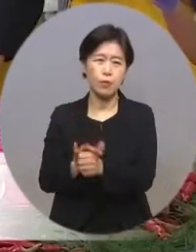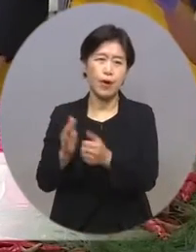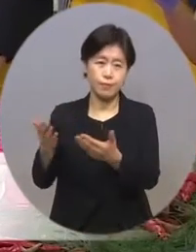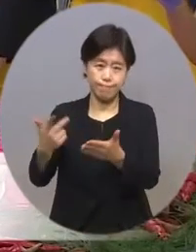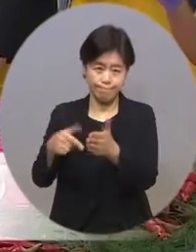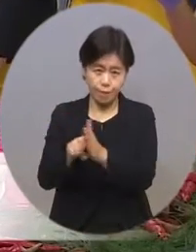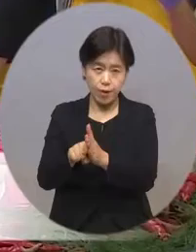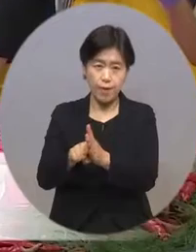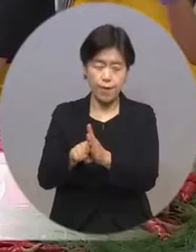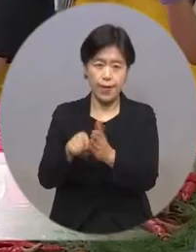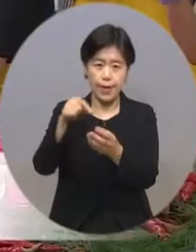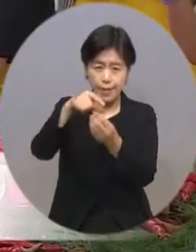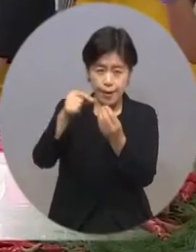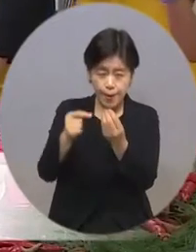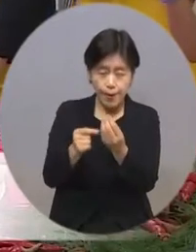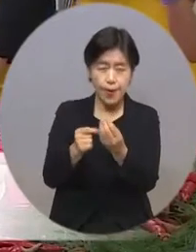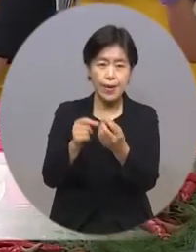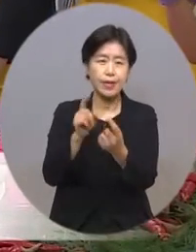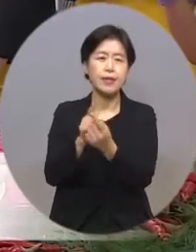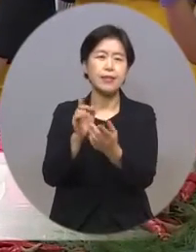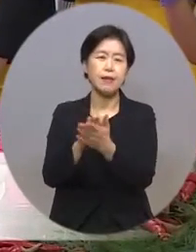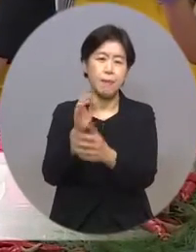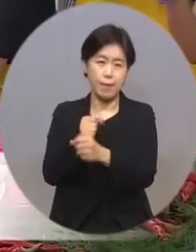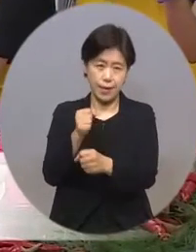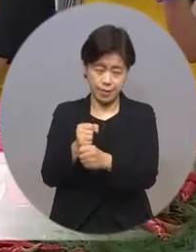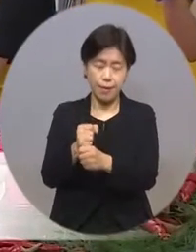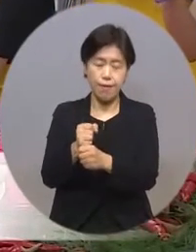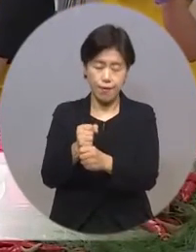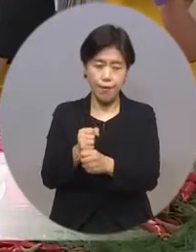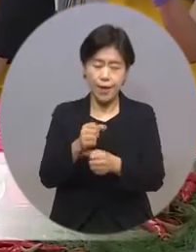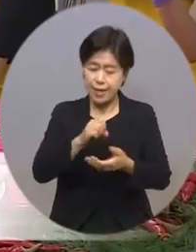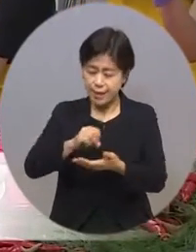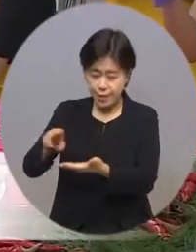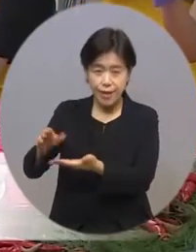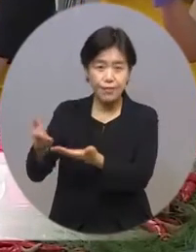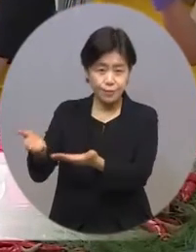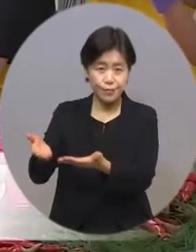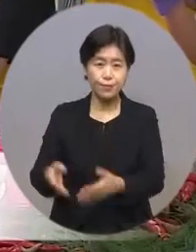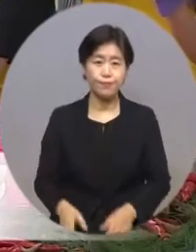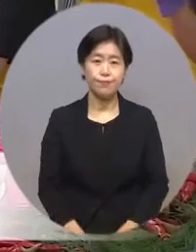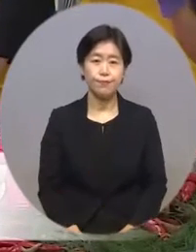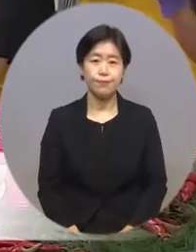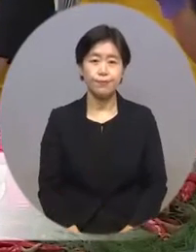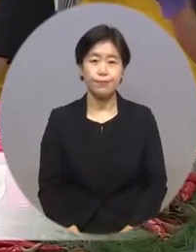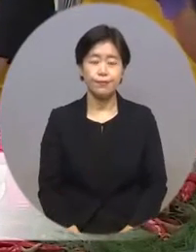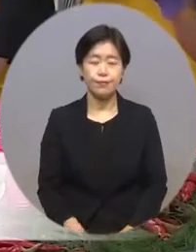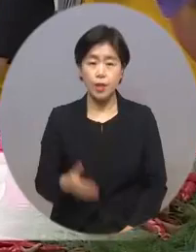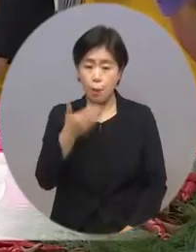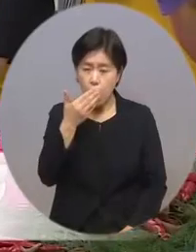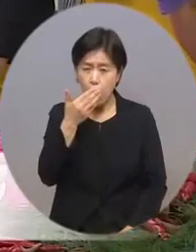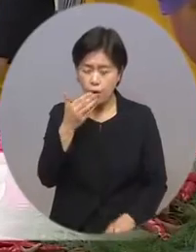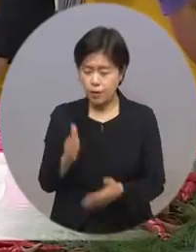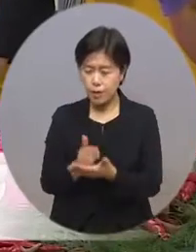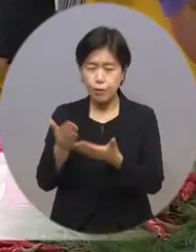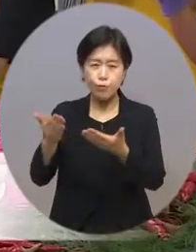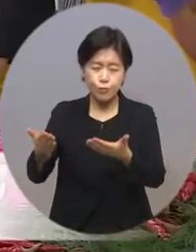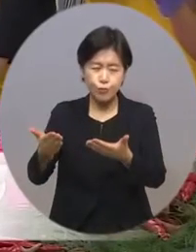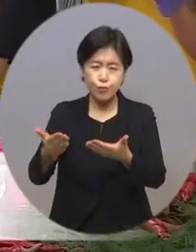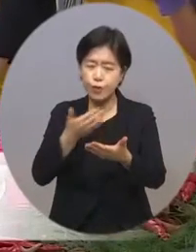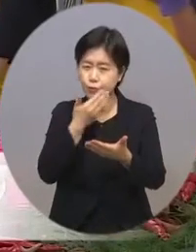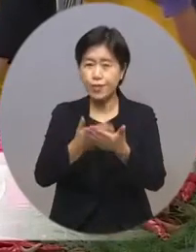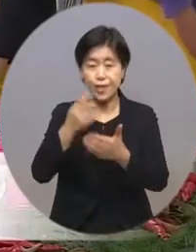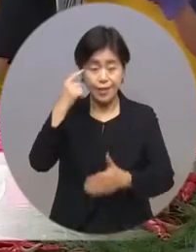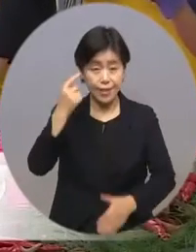제작을 해서 대상자들한테 비대면이든 해서 전달 드리든지 하는 방식으로 해서 먹거리에 대한 제공을 우선적으로